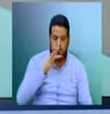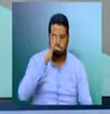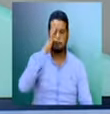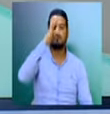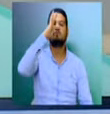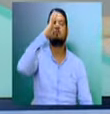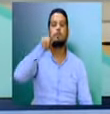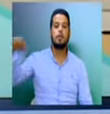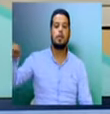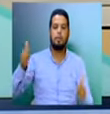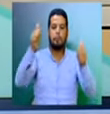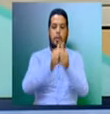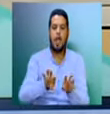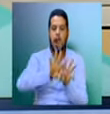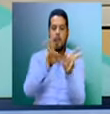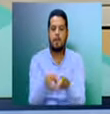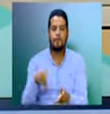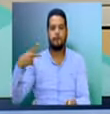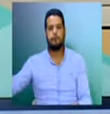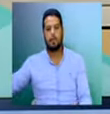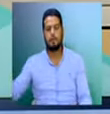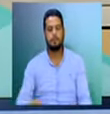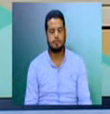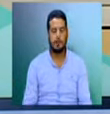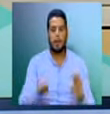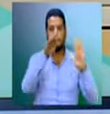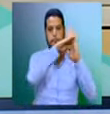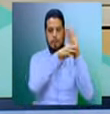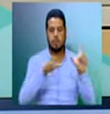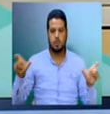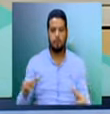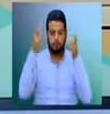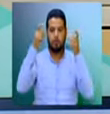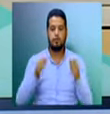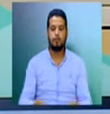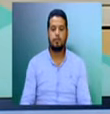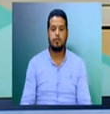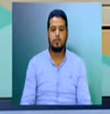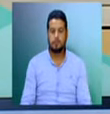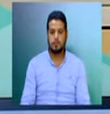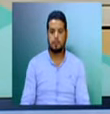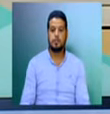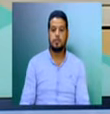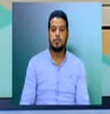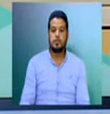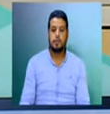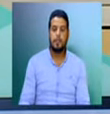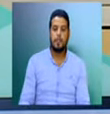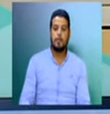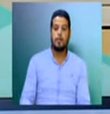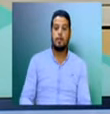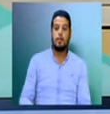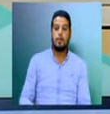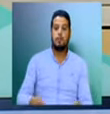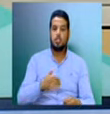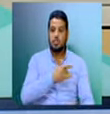تعيلها. برنامج فرصة يطمح كذلك إلى صحة ومعالجة أزمات العلاج والتحاليل الذي